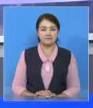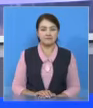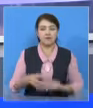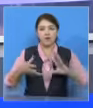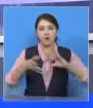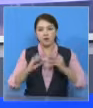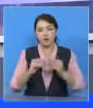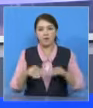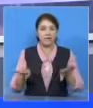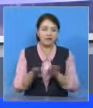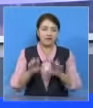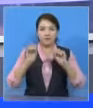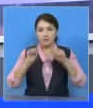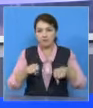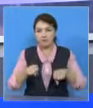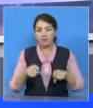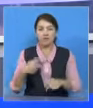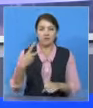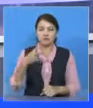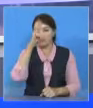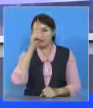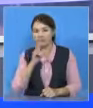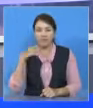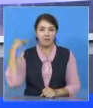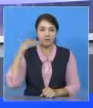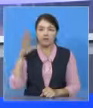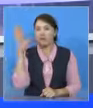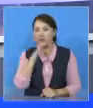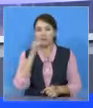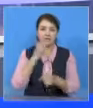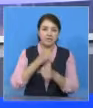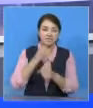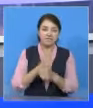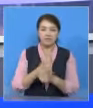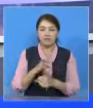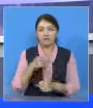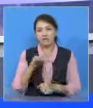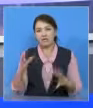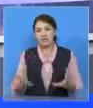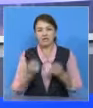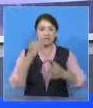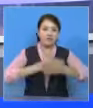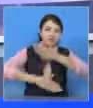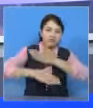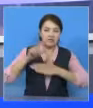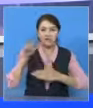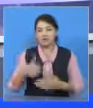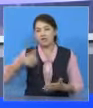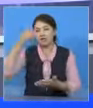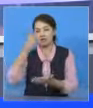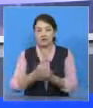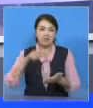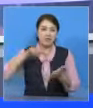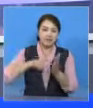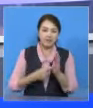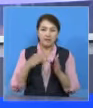Общество равных возможностей. Вот уже на протяжении 2 месяцев в Актобе успешно работает Центр социальной поддержки для инвалидов. Главная цель учреждения